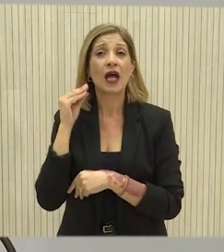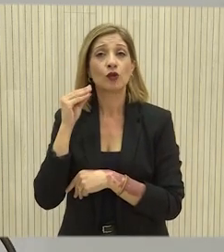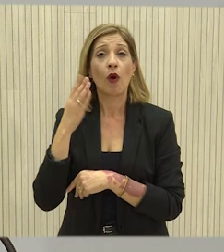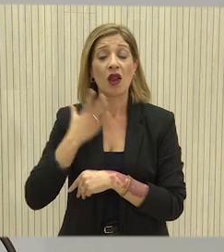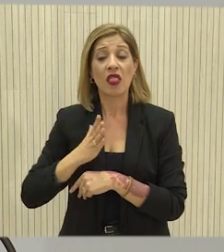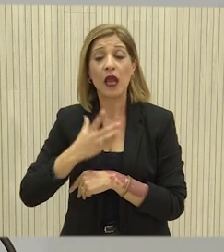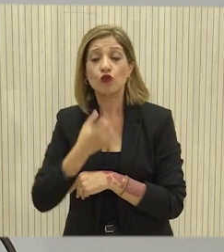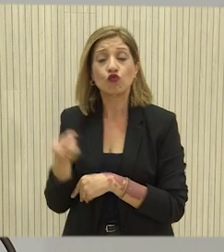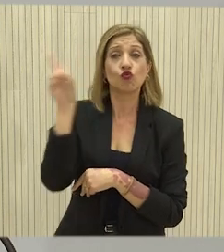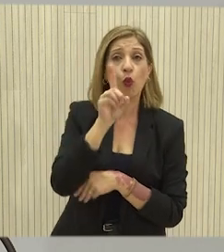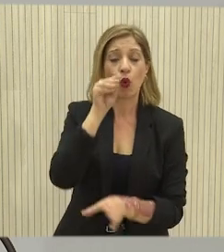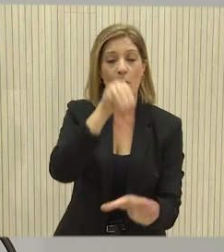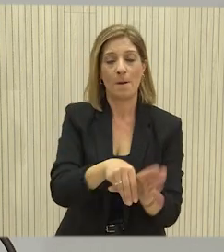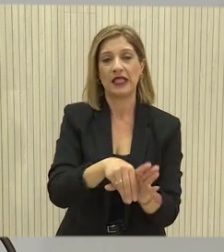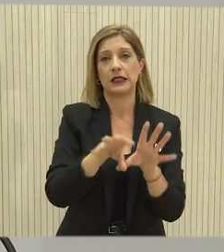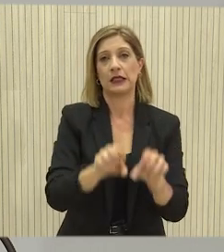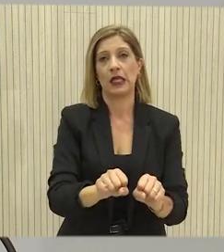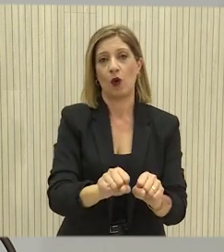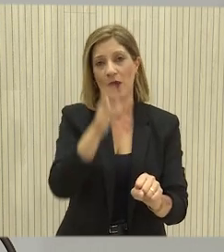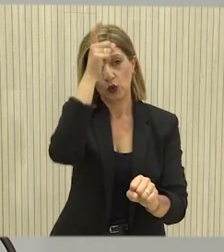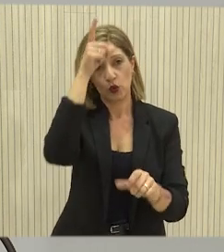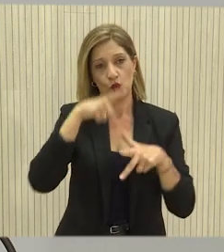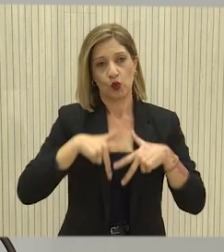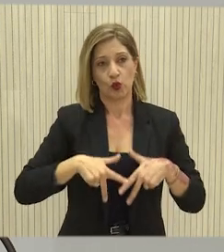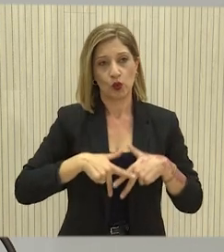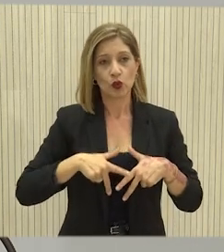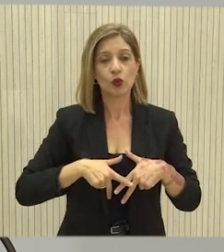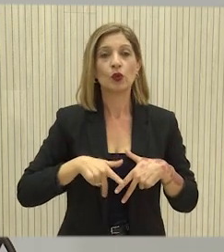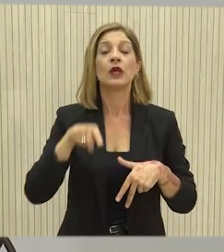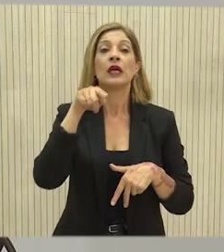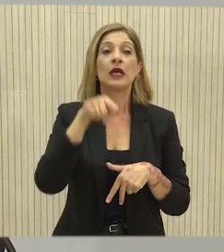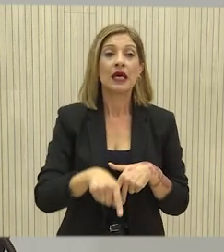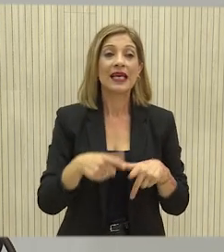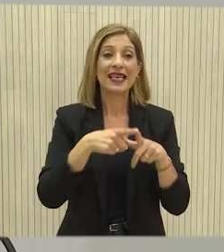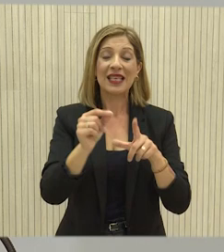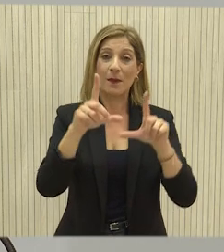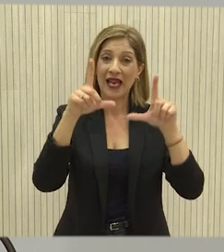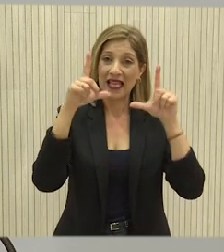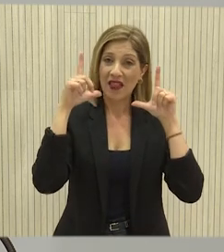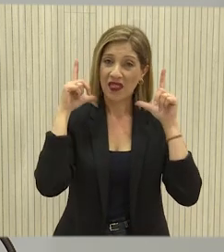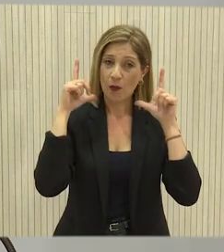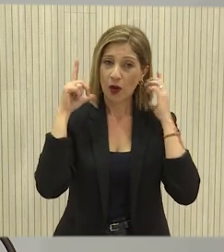συμμετοχή τους. Ποιες είναι οι επόμενες κινήσεις της Κυπριακής? Διαχρονικά η Κυπριακή Δημοκρατία